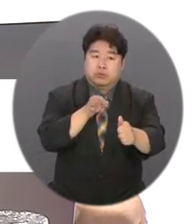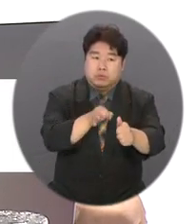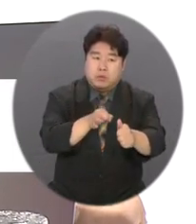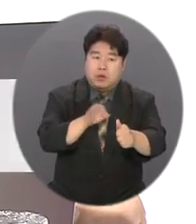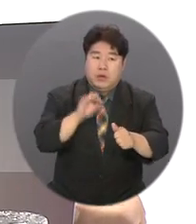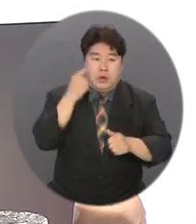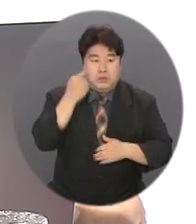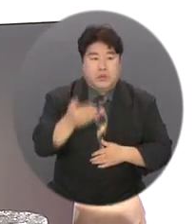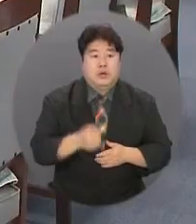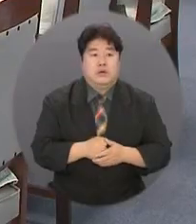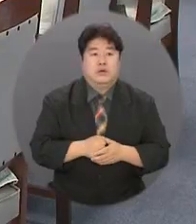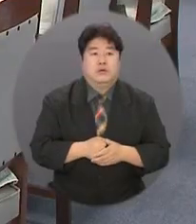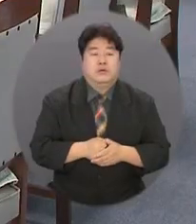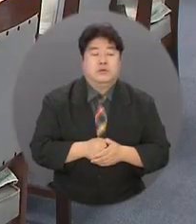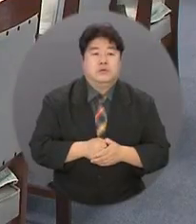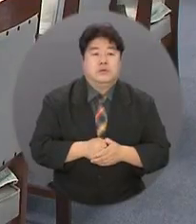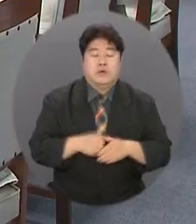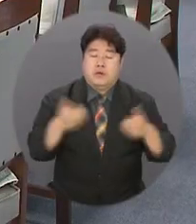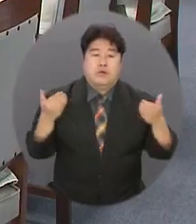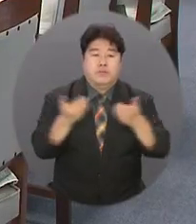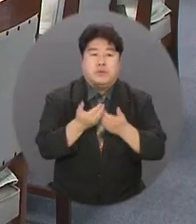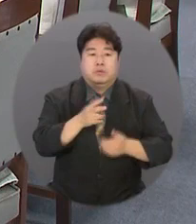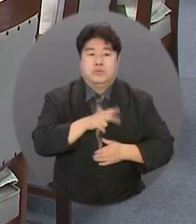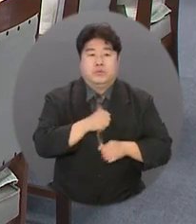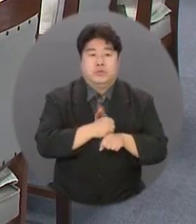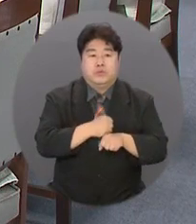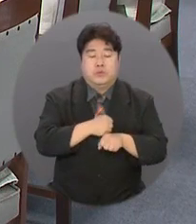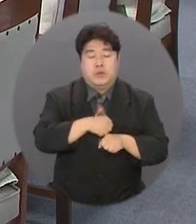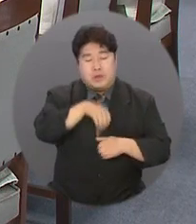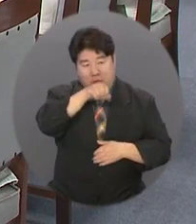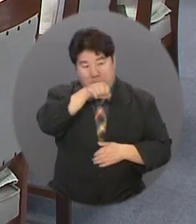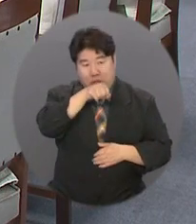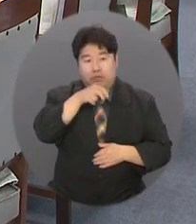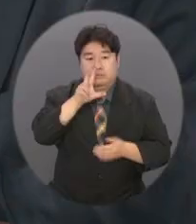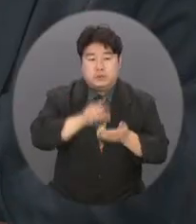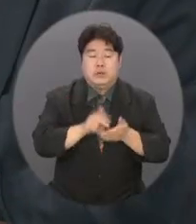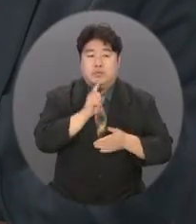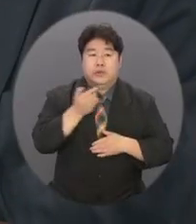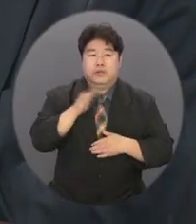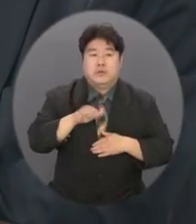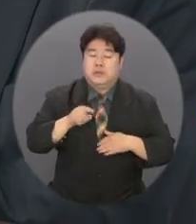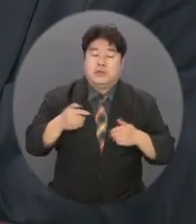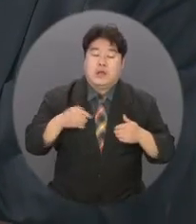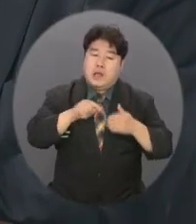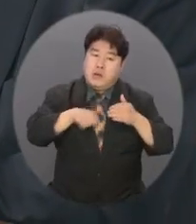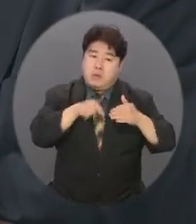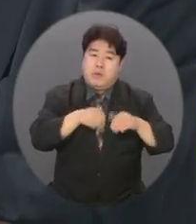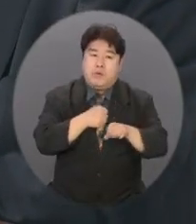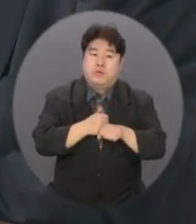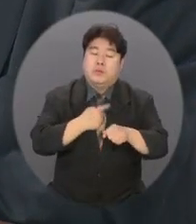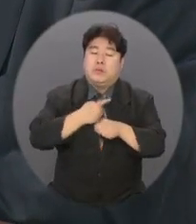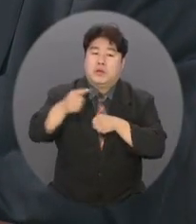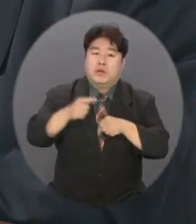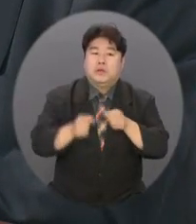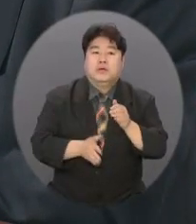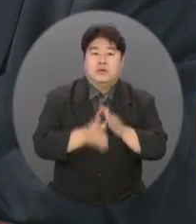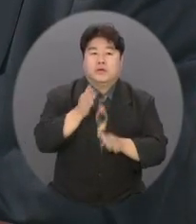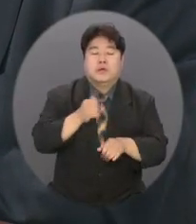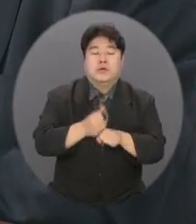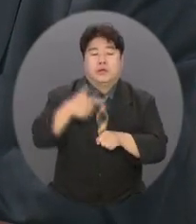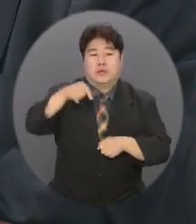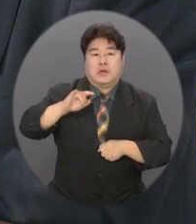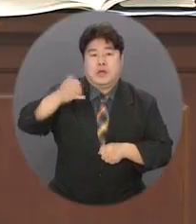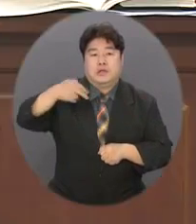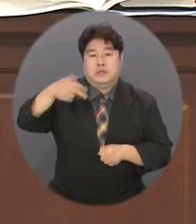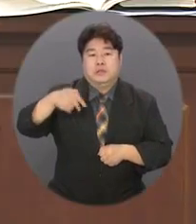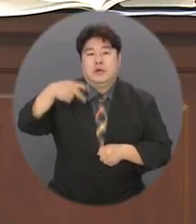지금 해야 되는가 반대 의원들은 재정건전성 을 이유로 들었지만 이면에는 낸 시장 선거 후보로 강기정 전 수석을